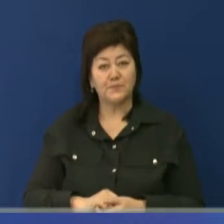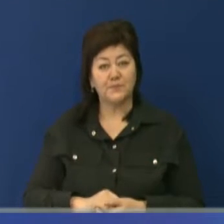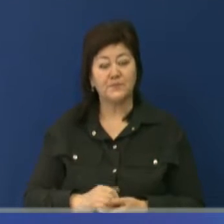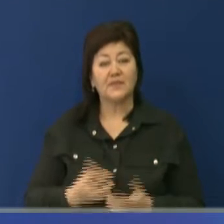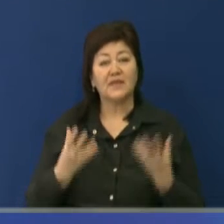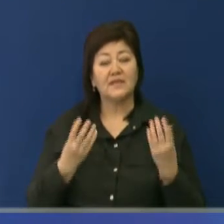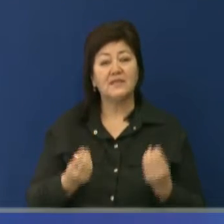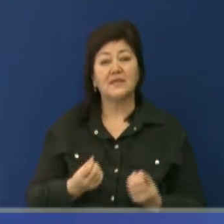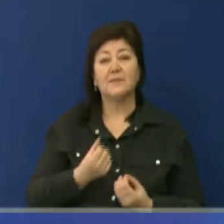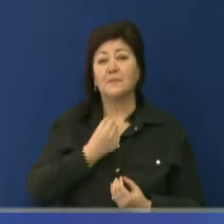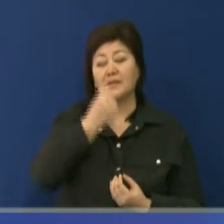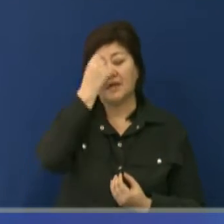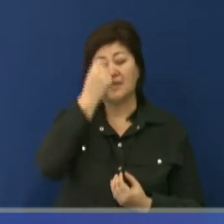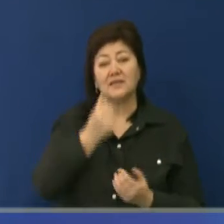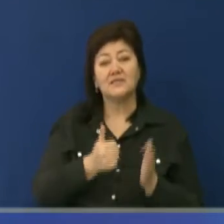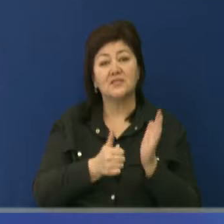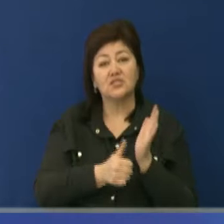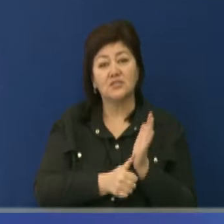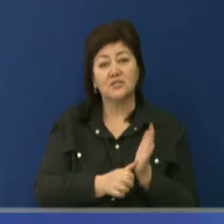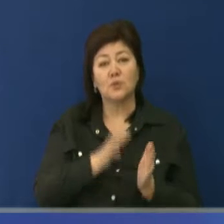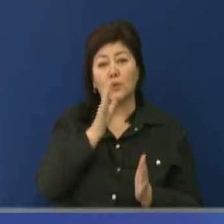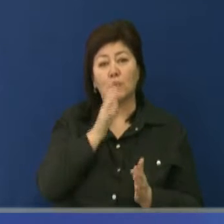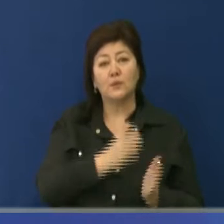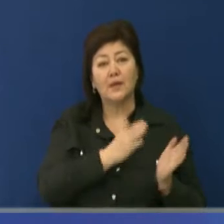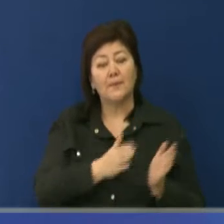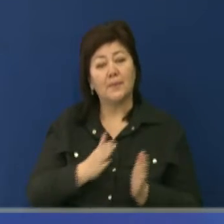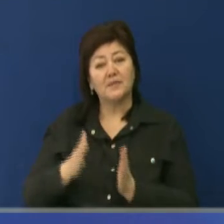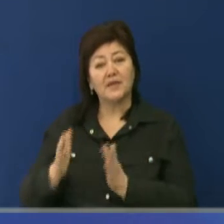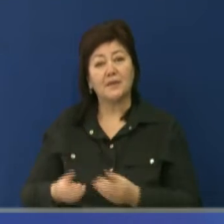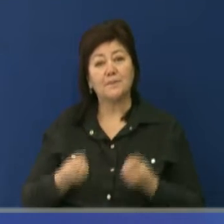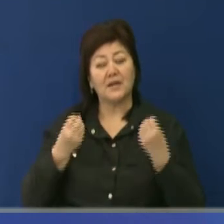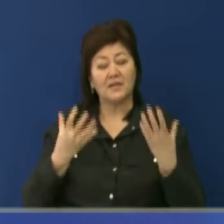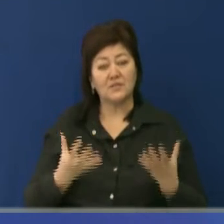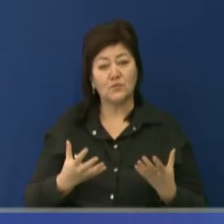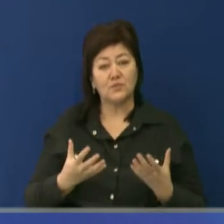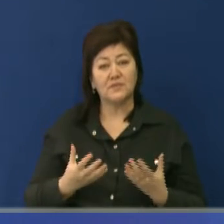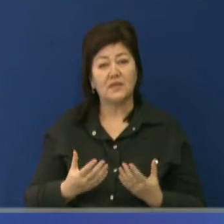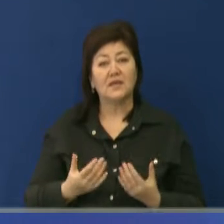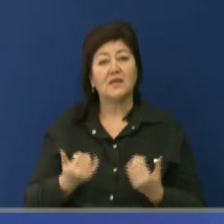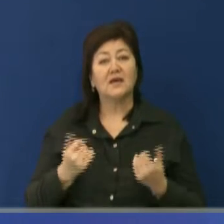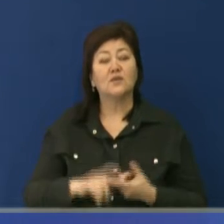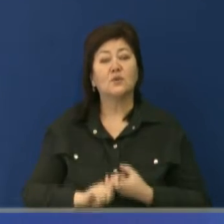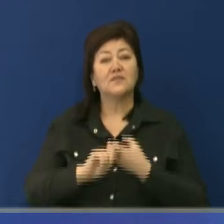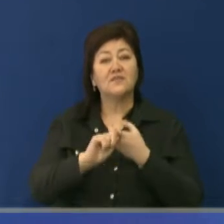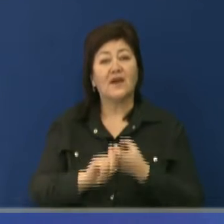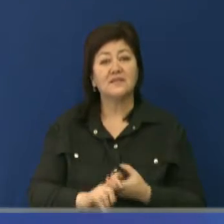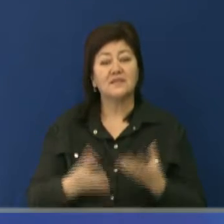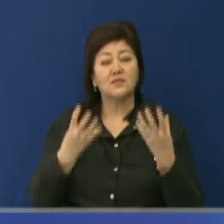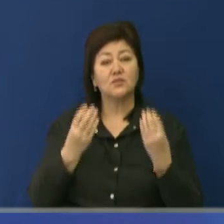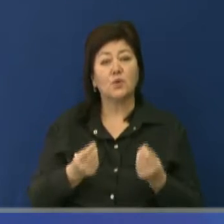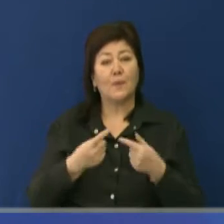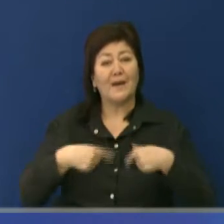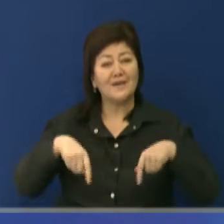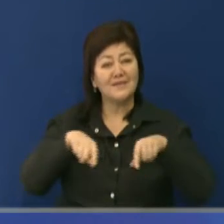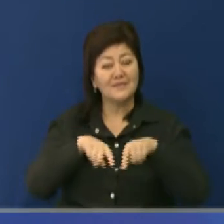Алғыс айту күні елімізде 6-шы жыл қатарынан аталып өтілуде. Қазақстан халқы ассамблеясының құрылған күніне орайластырылған мереке